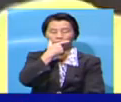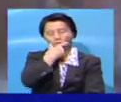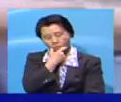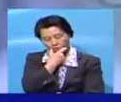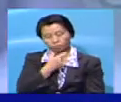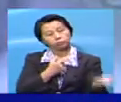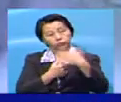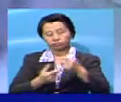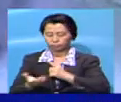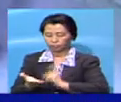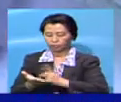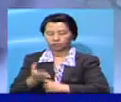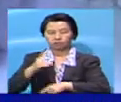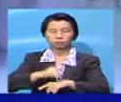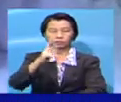Jom kita bincangkan di ibu negara